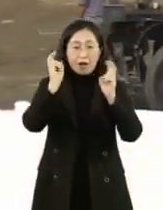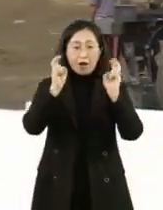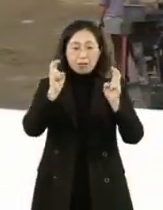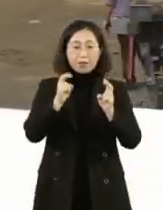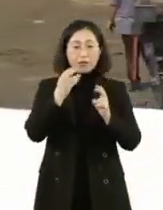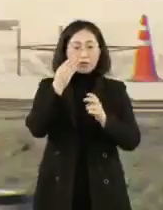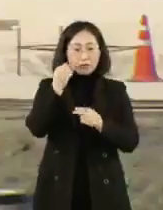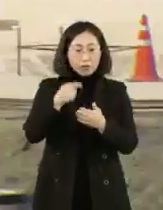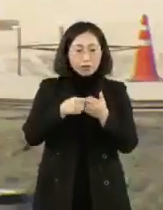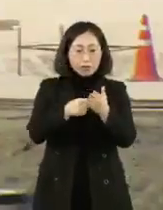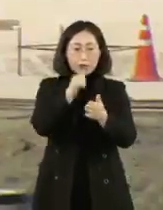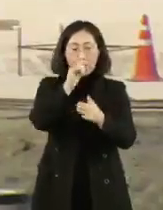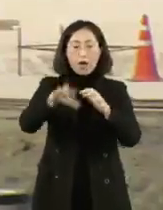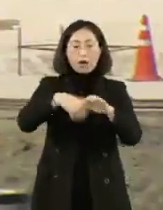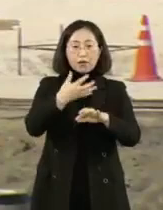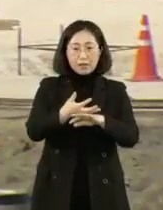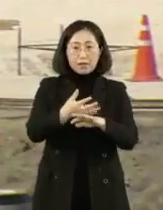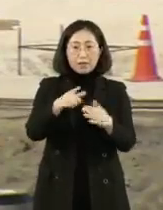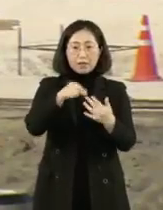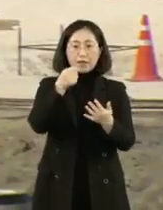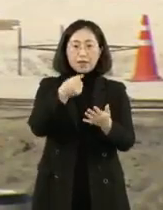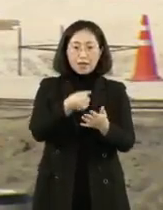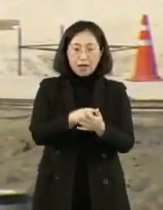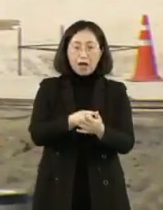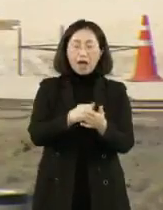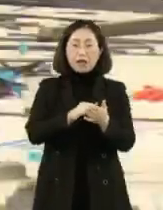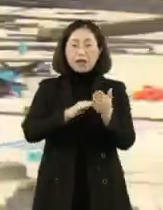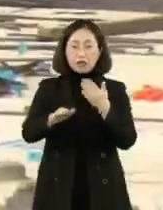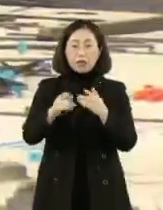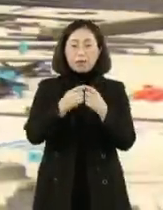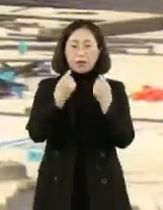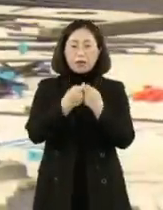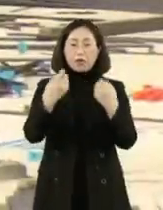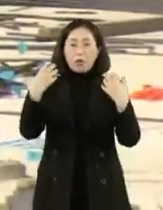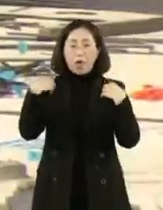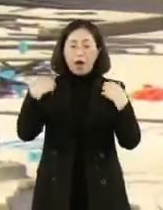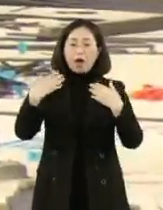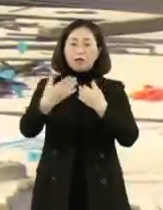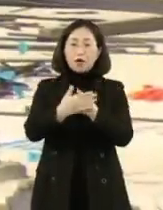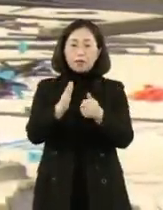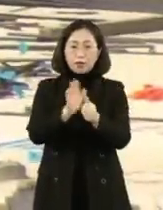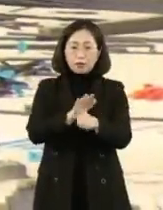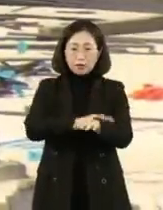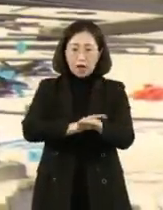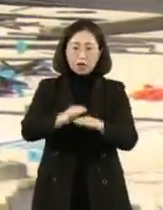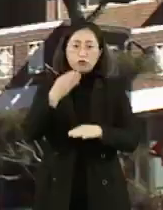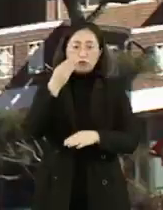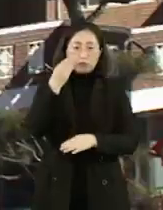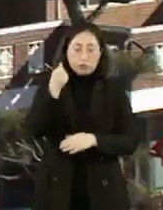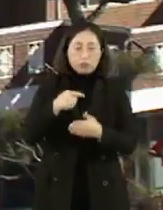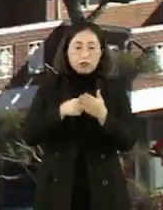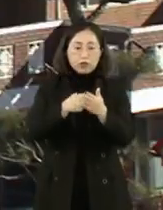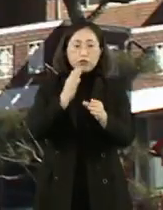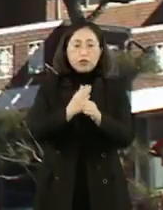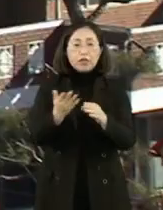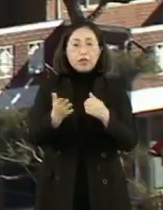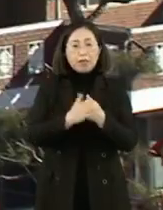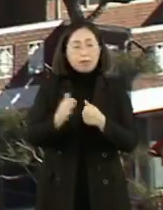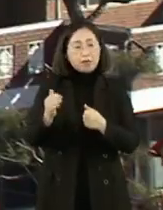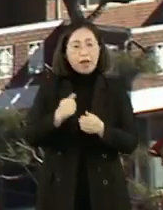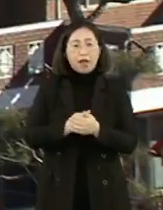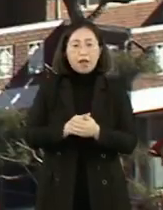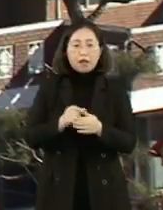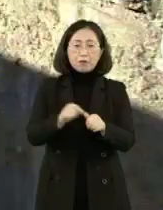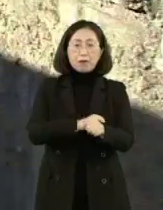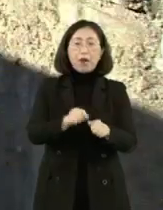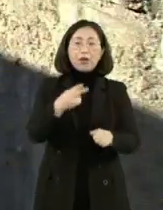개발도 혁신도시 지정 이후 민관 협력으로 추진될 만큼 달라질 게 거의 없습니다. 다만 구도심